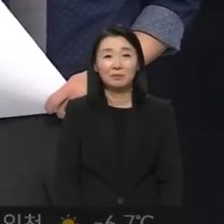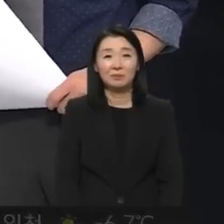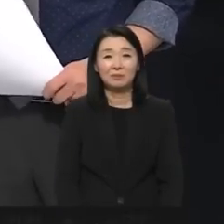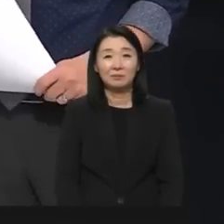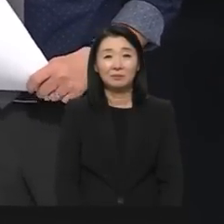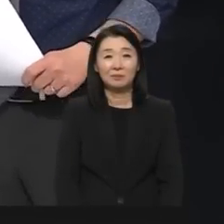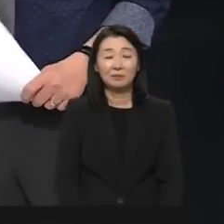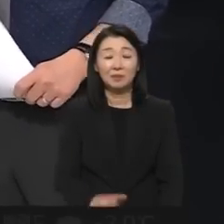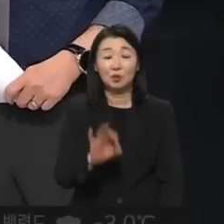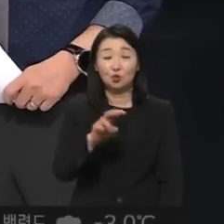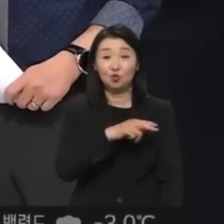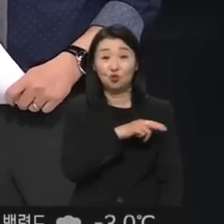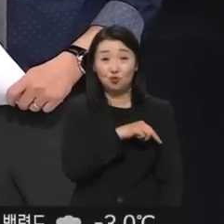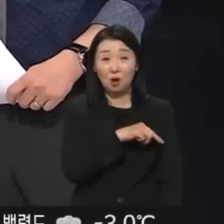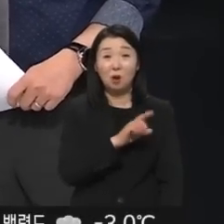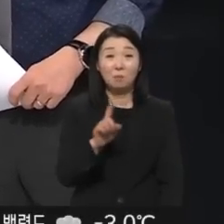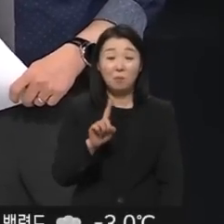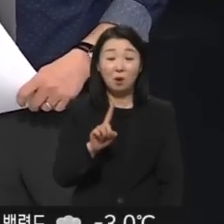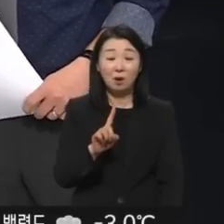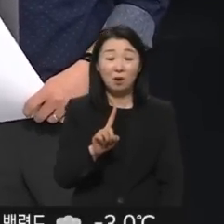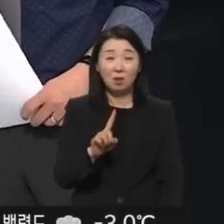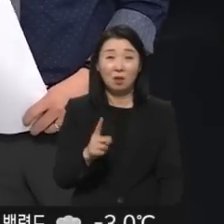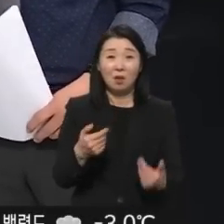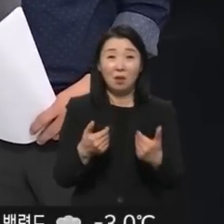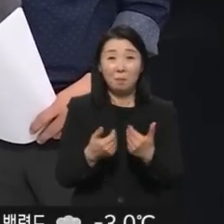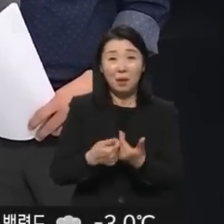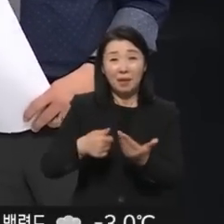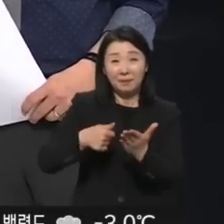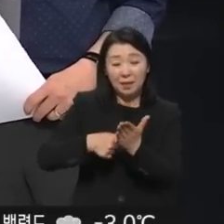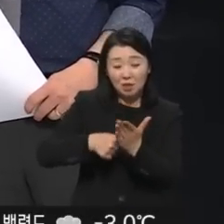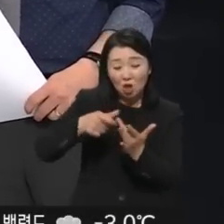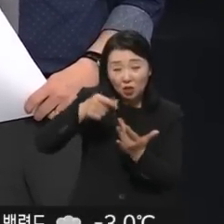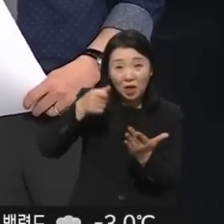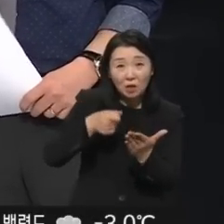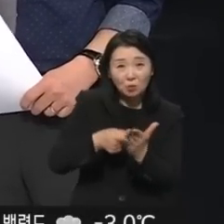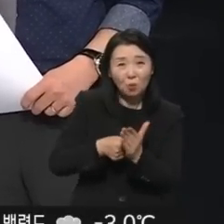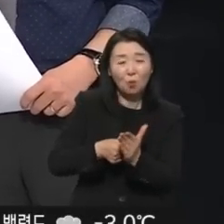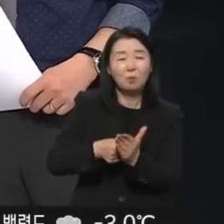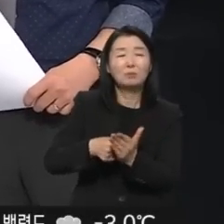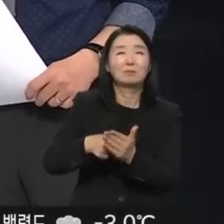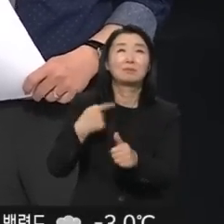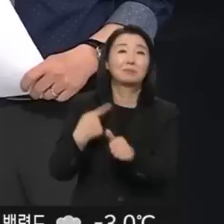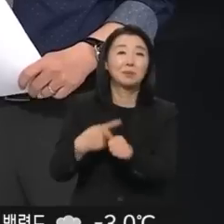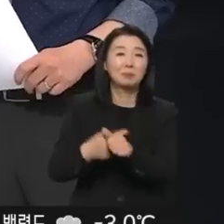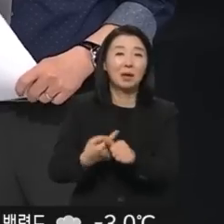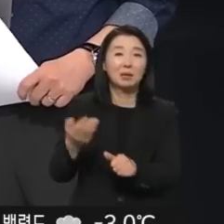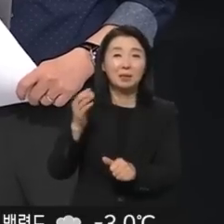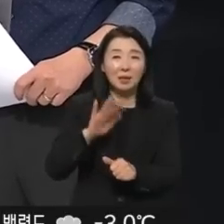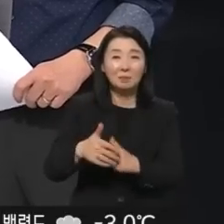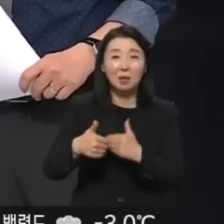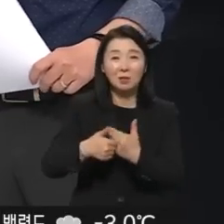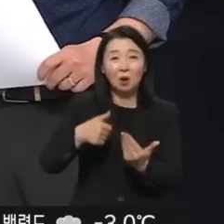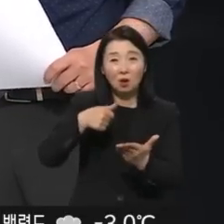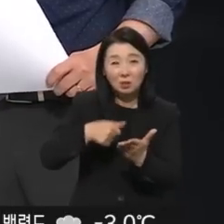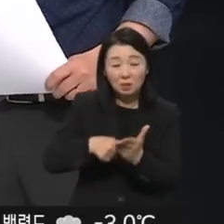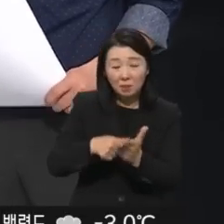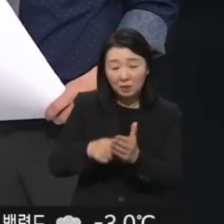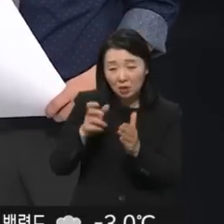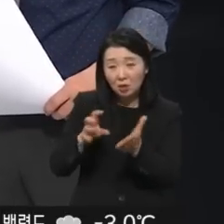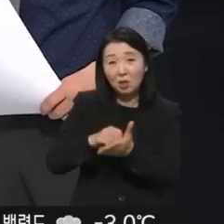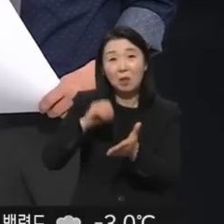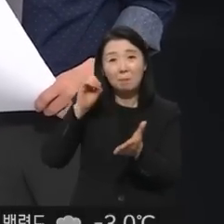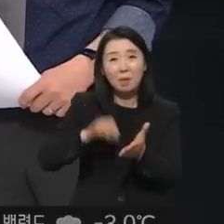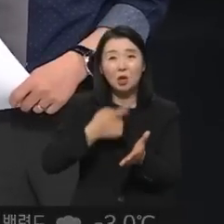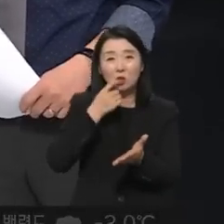그래서일까요? 유 전 의원은 이른바 역선택론에 비판적인 입장이죠. 다만 역선택 방지 조항을 전대룰에서